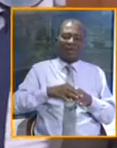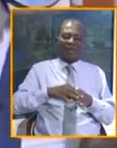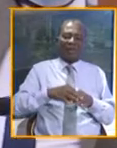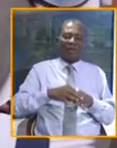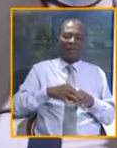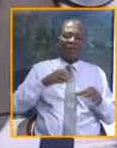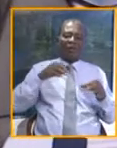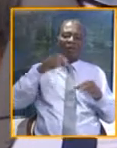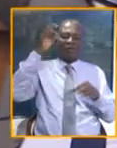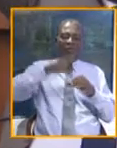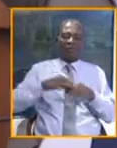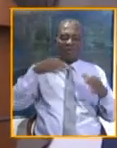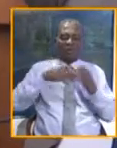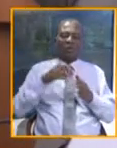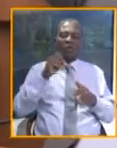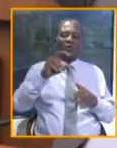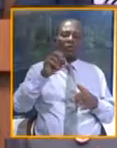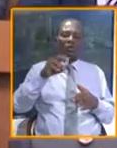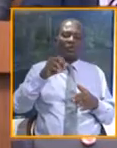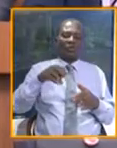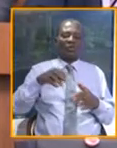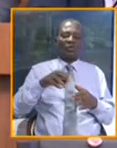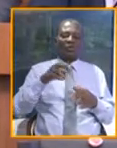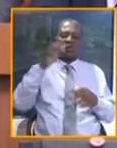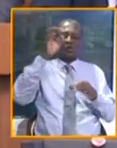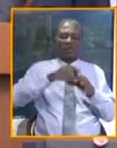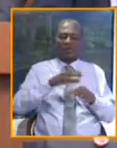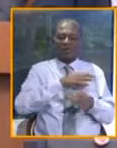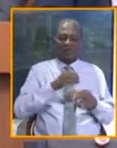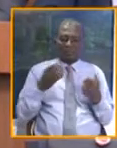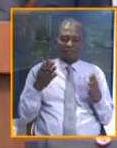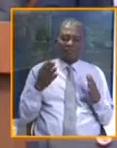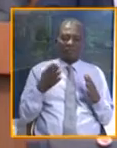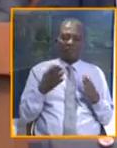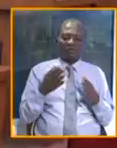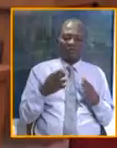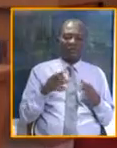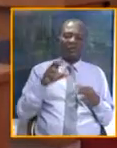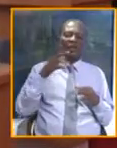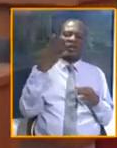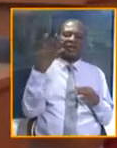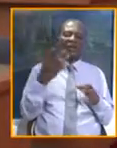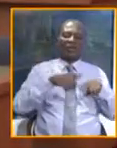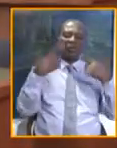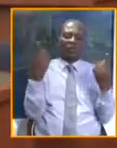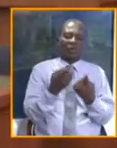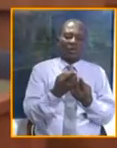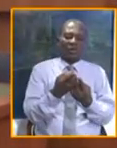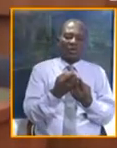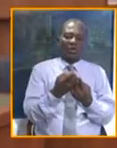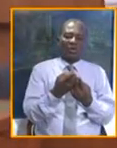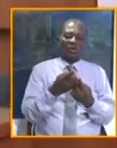12 voix ont voté contre et 55 voix se sont abstenues. Les 4 groupes parlementaires que compte